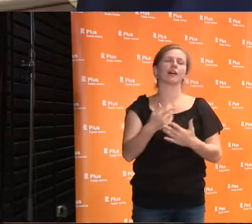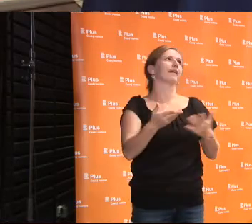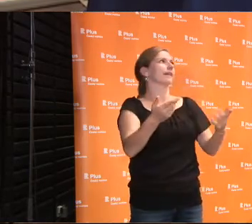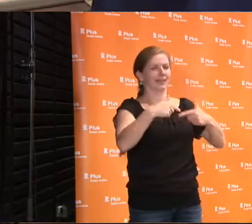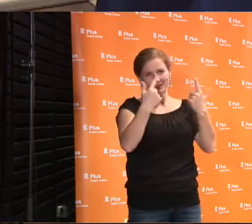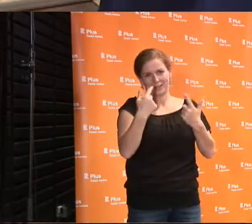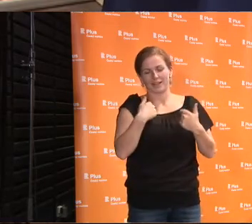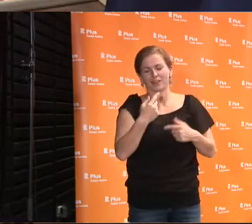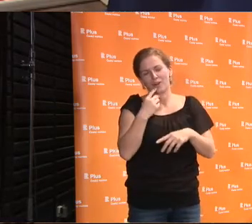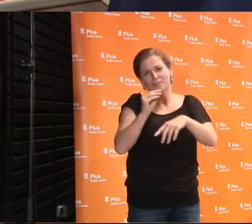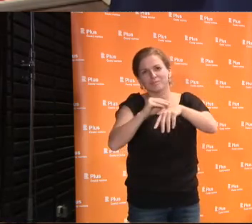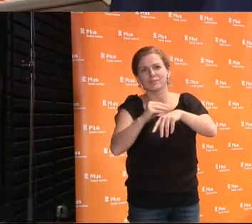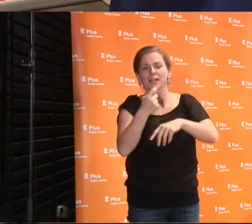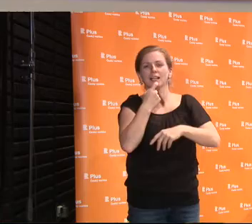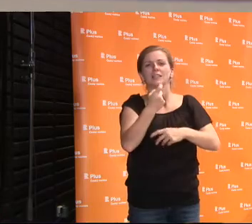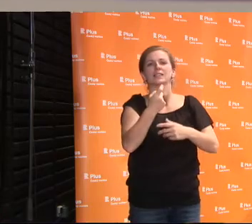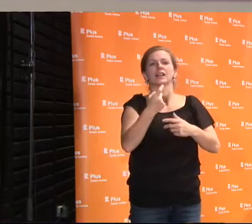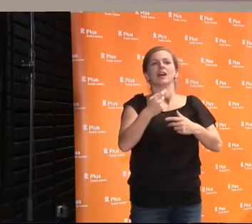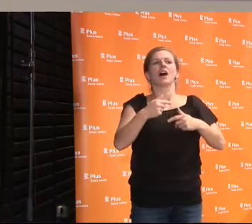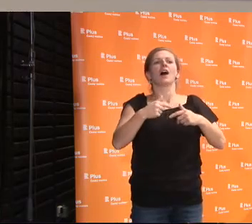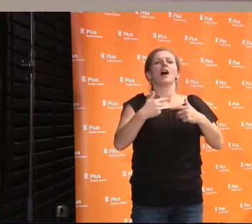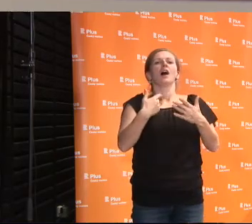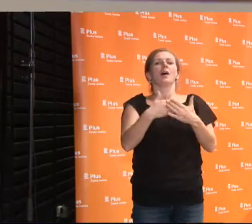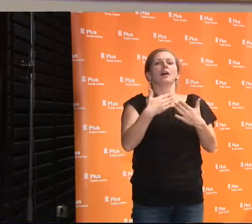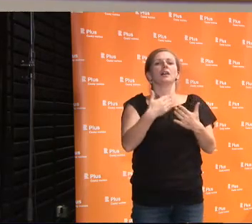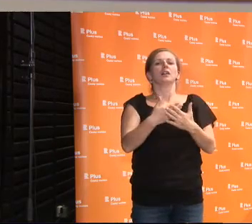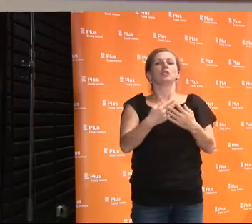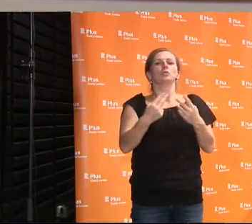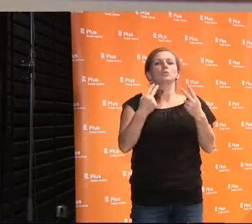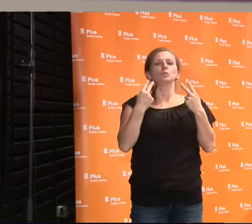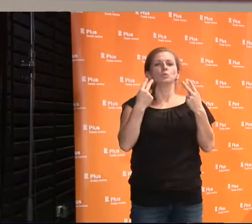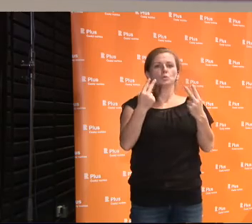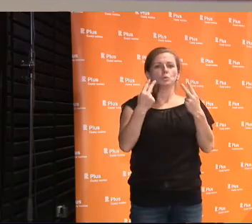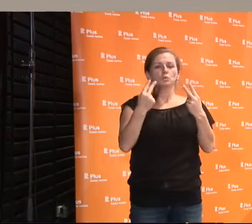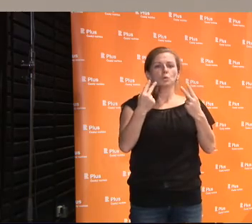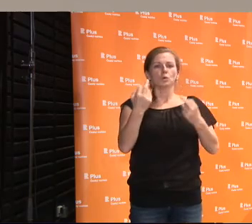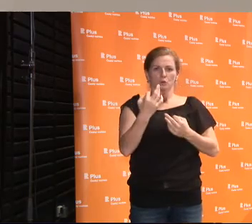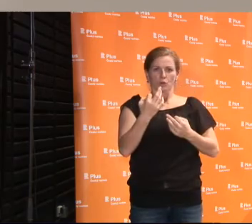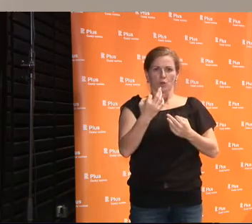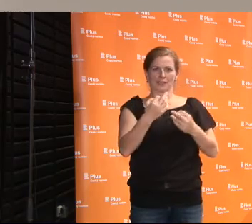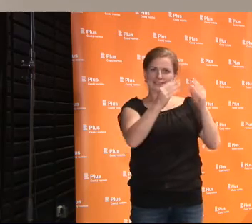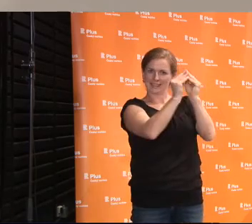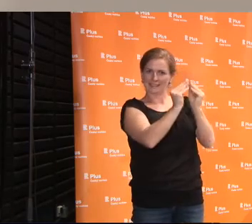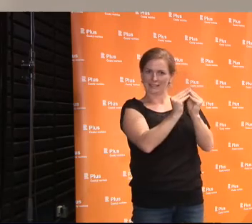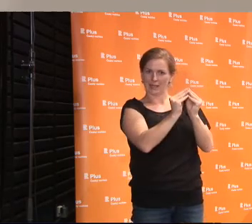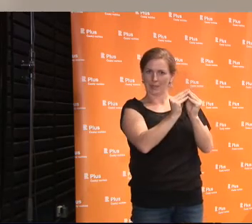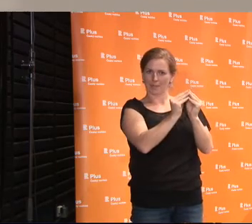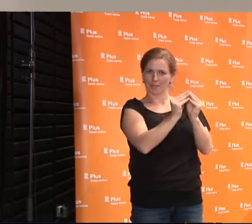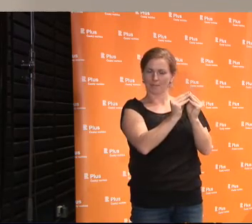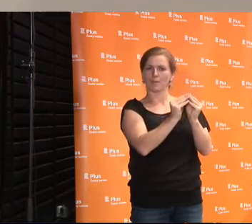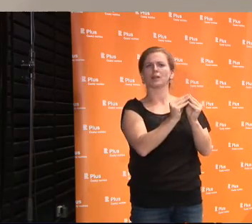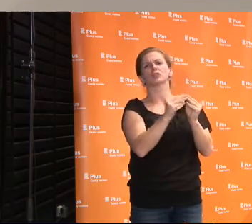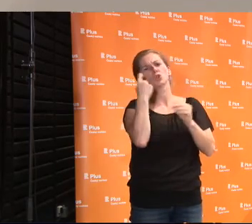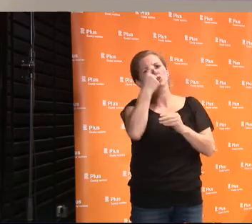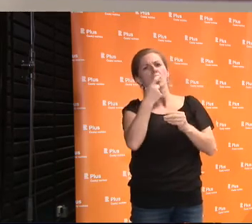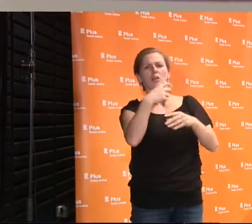ano. Jenom, že důležitější právě bude přizpůsobit systémy dávek,